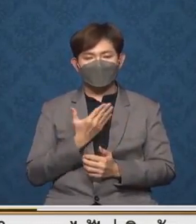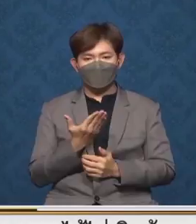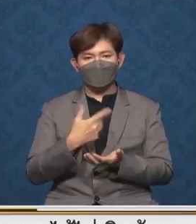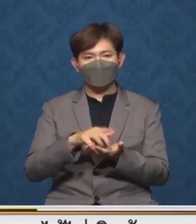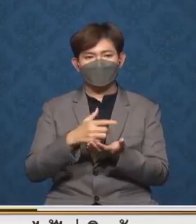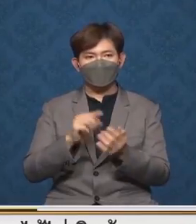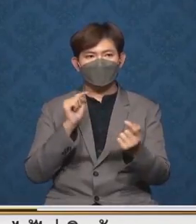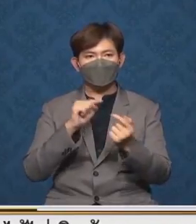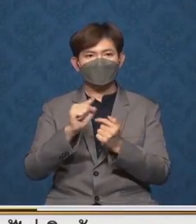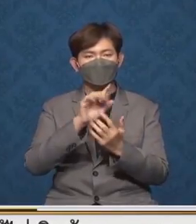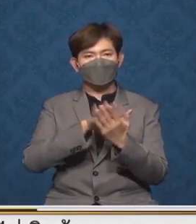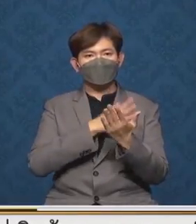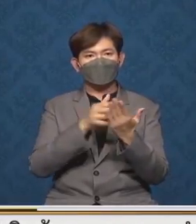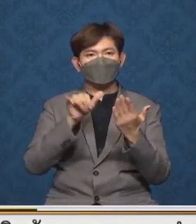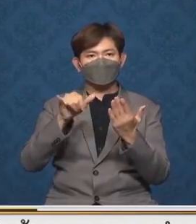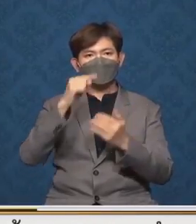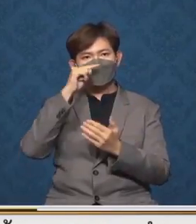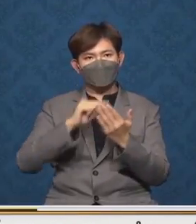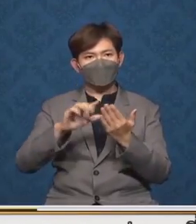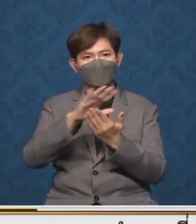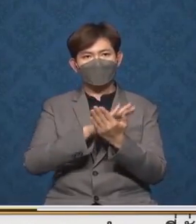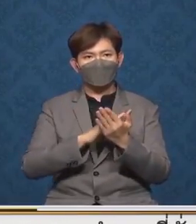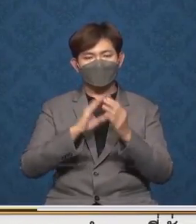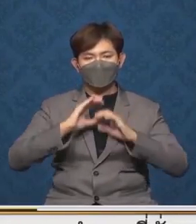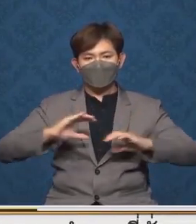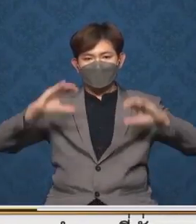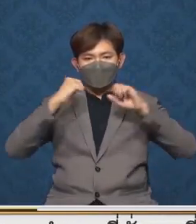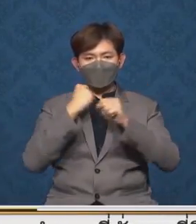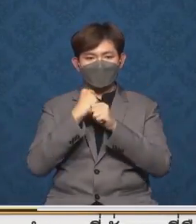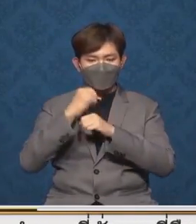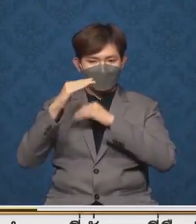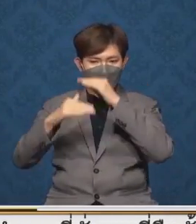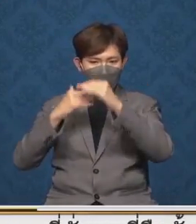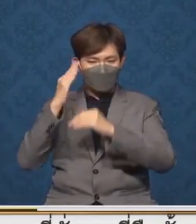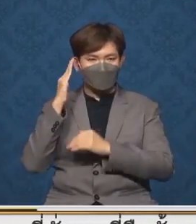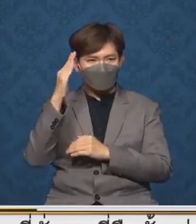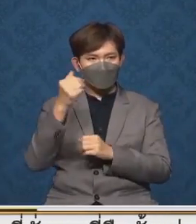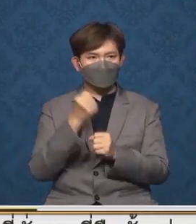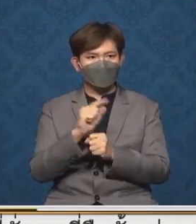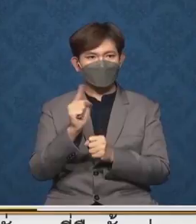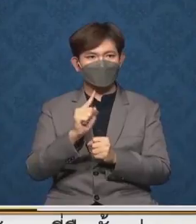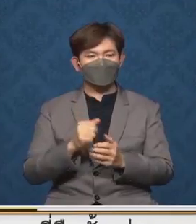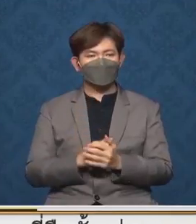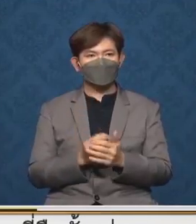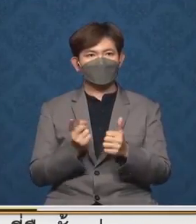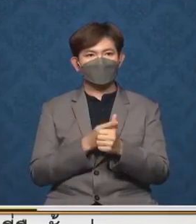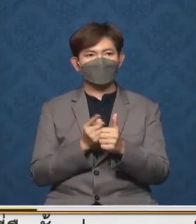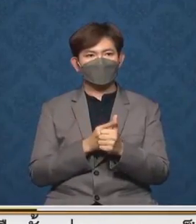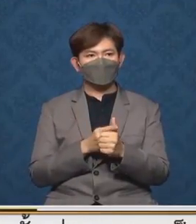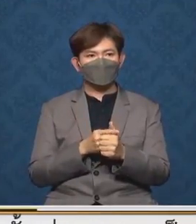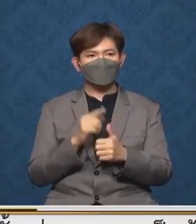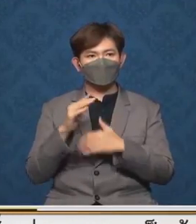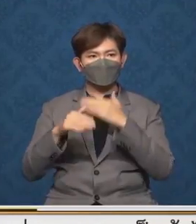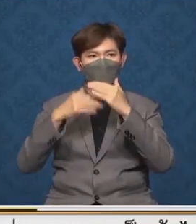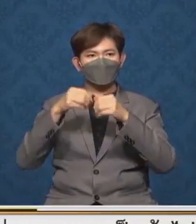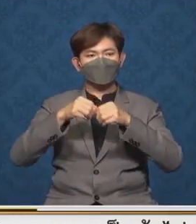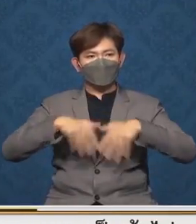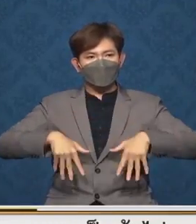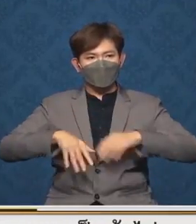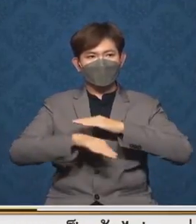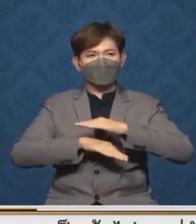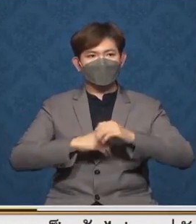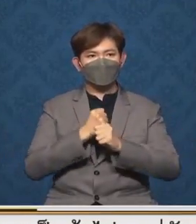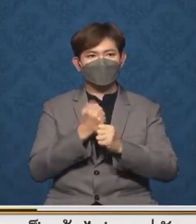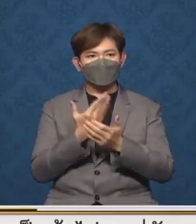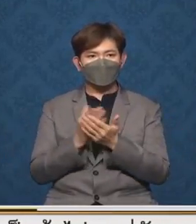ล่าวถึงยุทธศาสตร์ของประเทศไทยที่รัฐบาลจะเดินหน้าต่อจากนี้นะครับเรื่องที่1การต่อยอดโครงสร้างพื้นฐานและการล